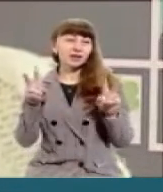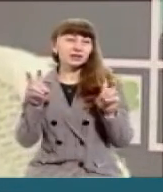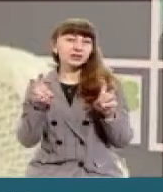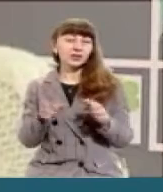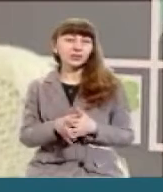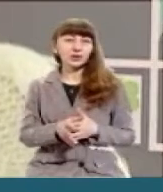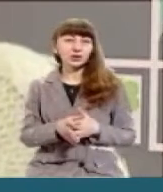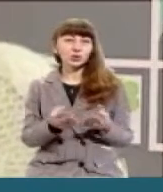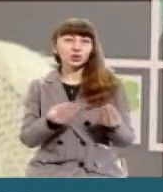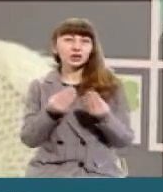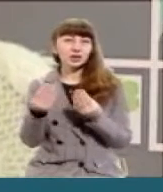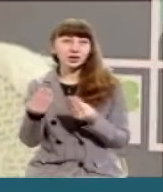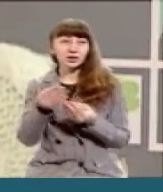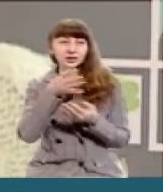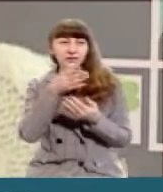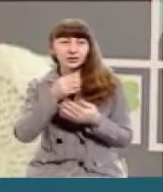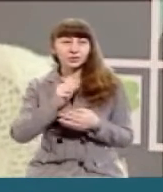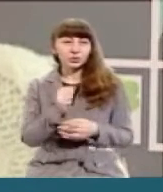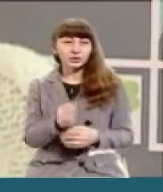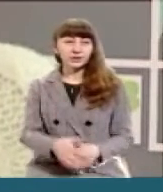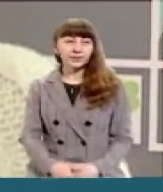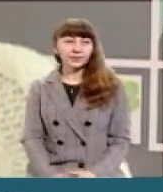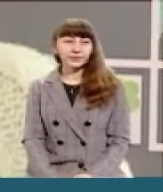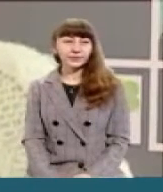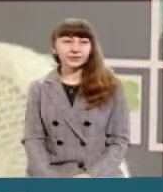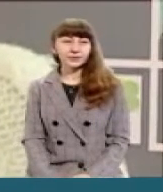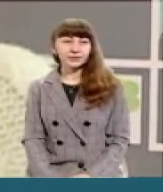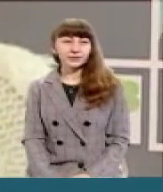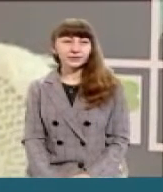которая, где он отдает дань своим друзьям.